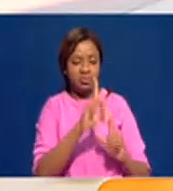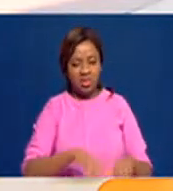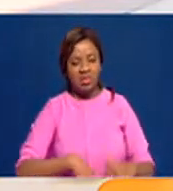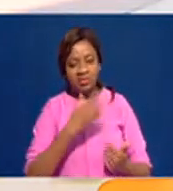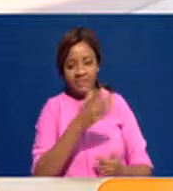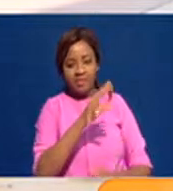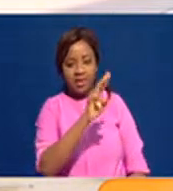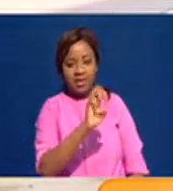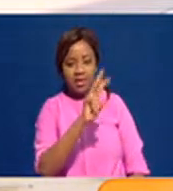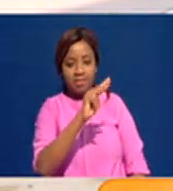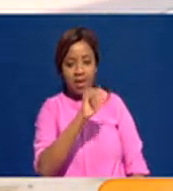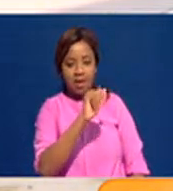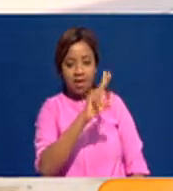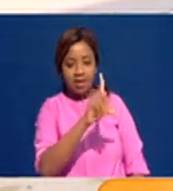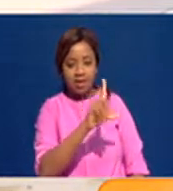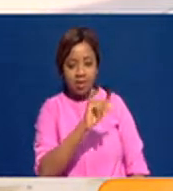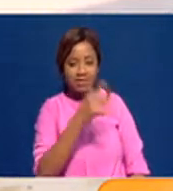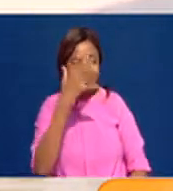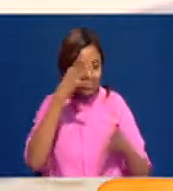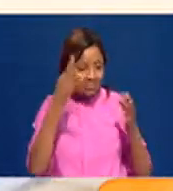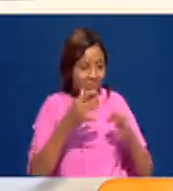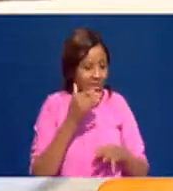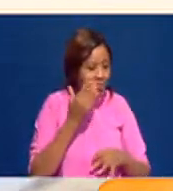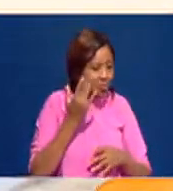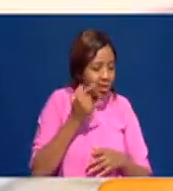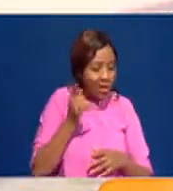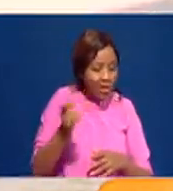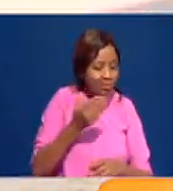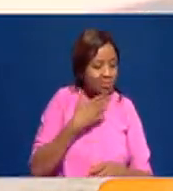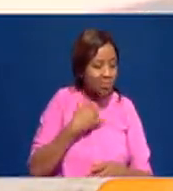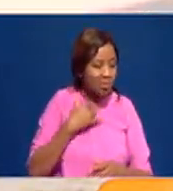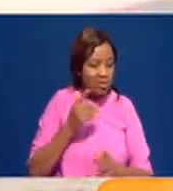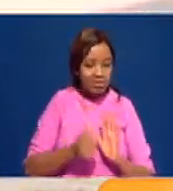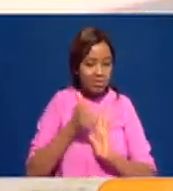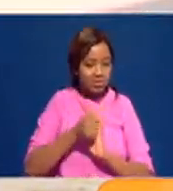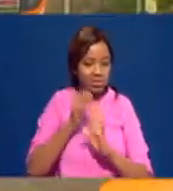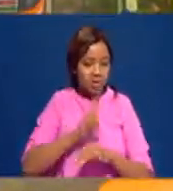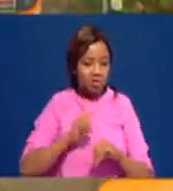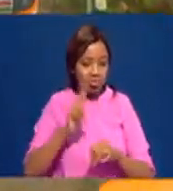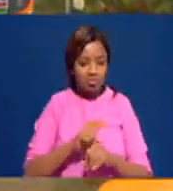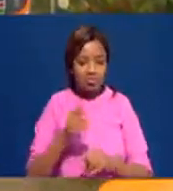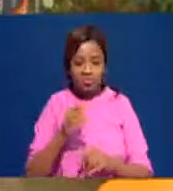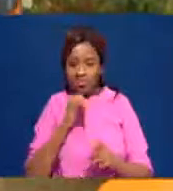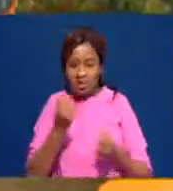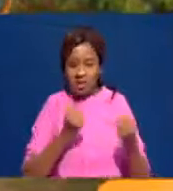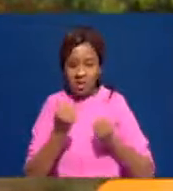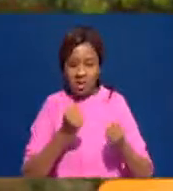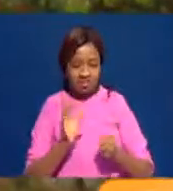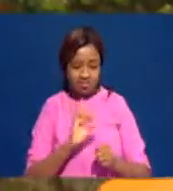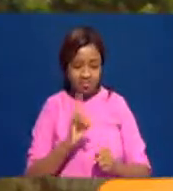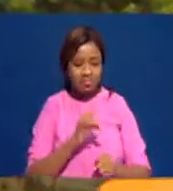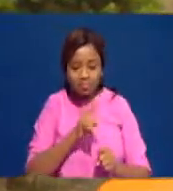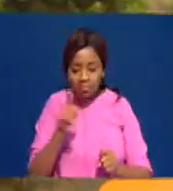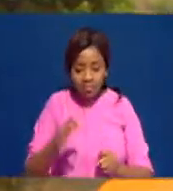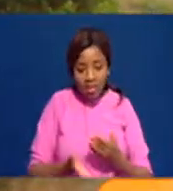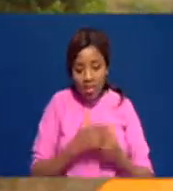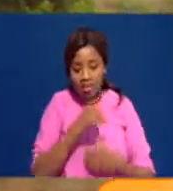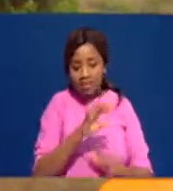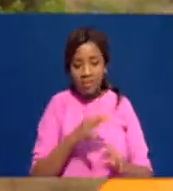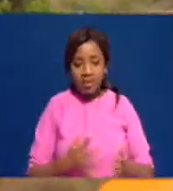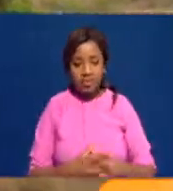to understand why he prefers using the SGR over road transport and if the train has had any effects on the town.